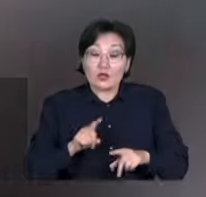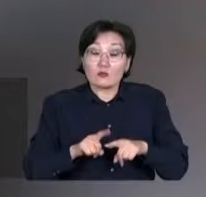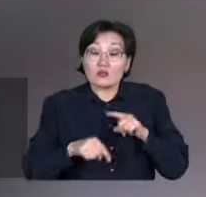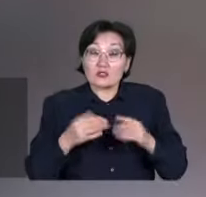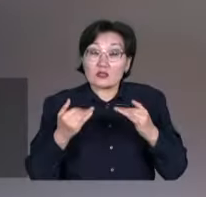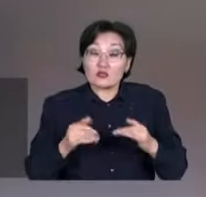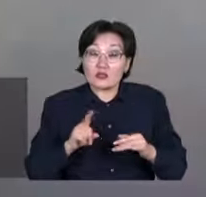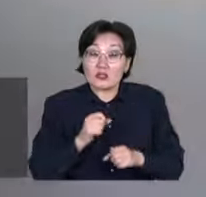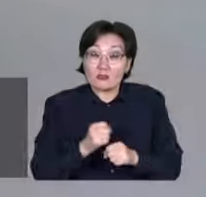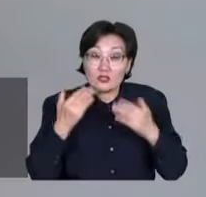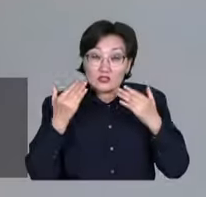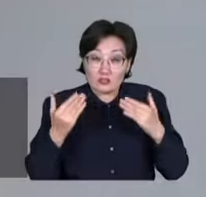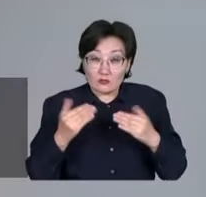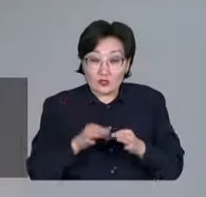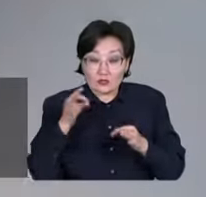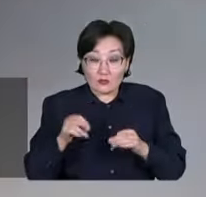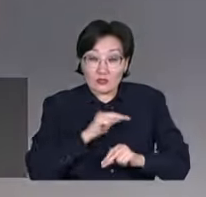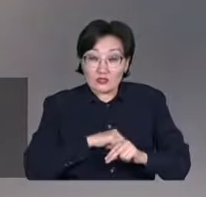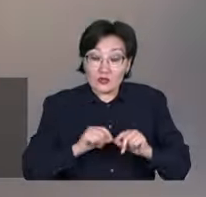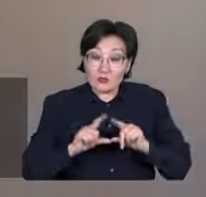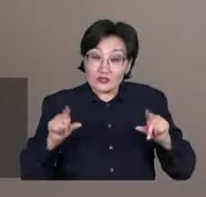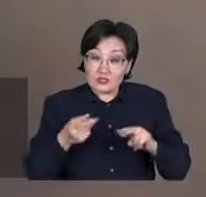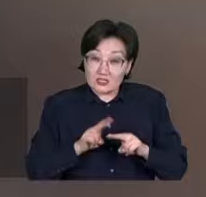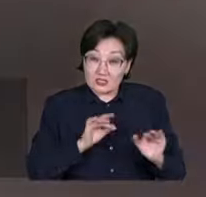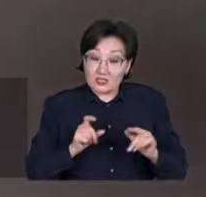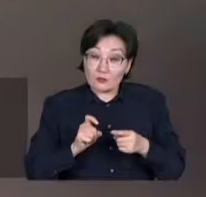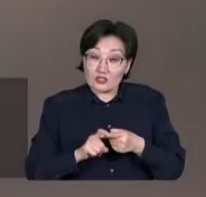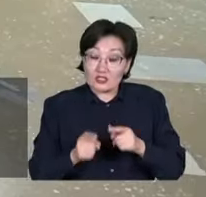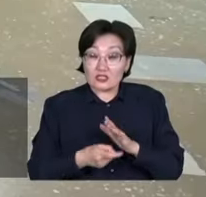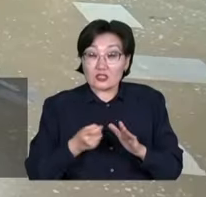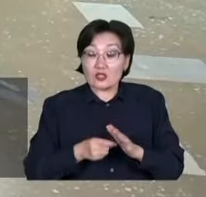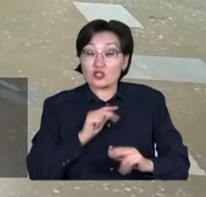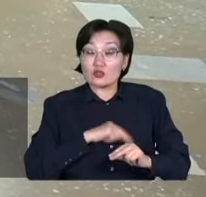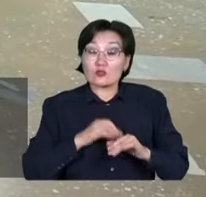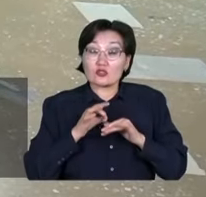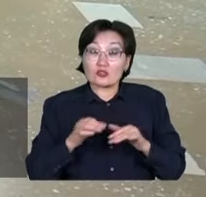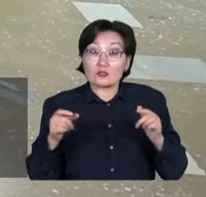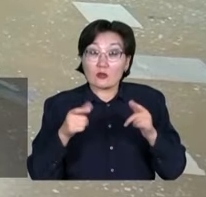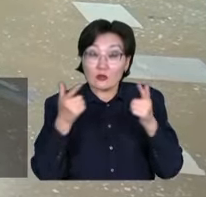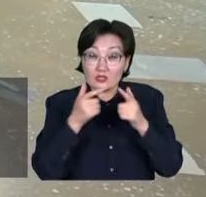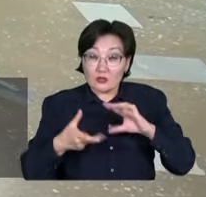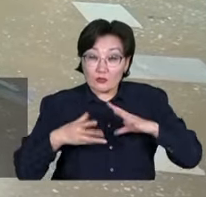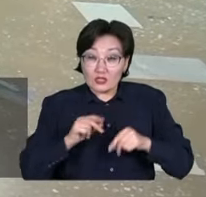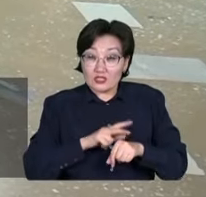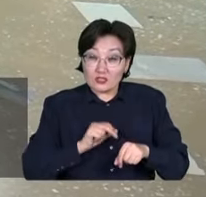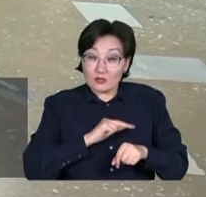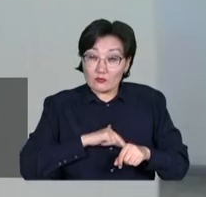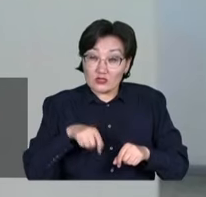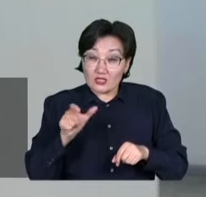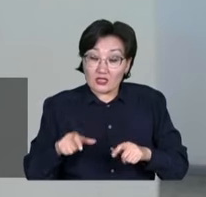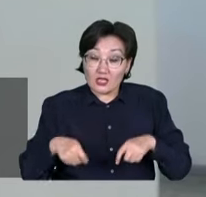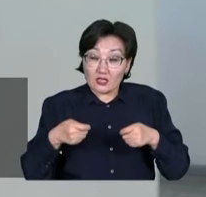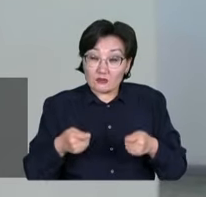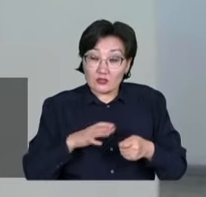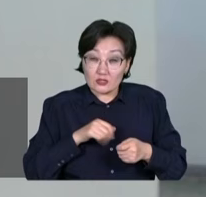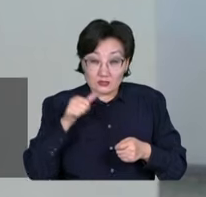амал таусылды деп отыр. Ал өңірдің еңбек басқармасы бұл іске қатысты тексеру жүргізгенін айтады. Нәтижесін полиция қызметіне тапсырыпты.